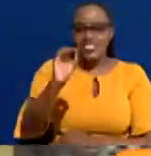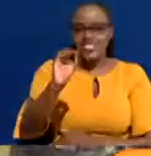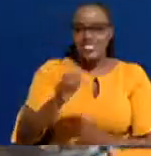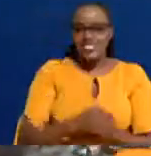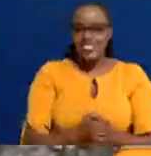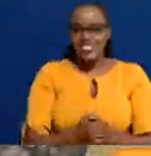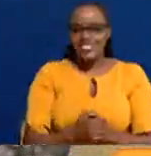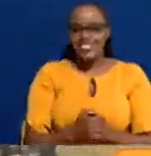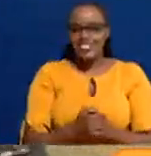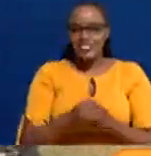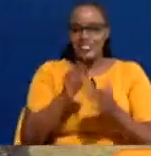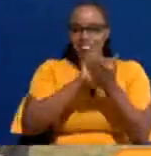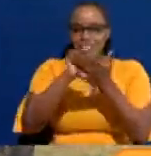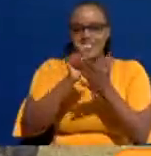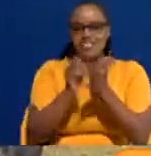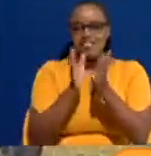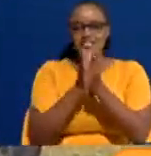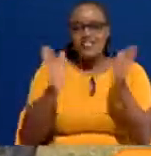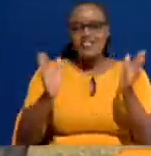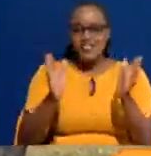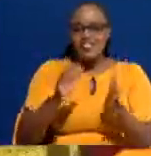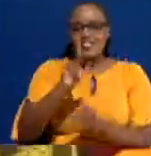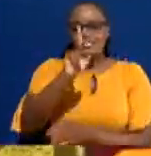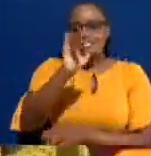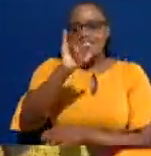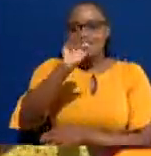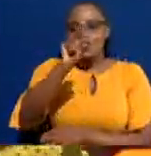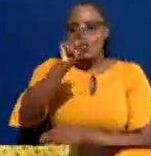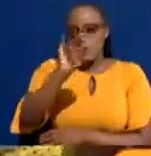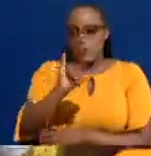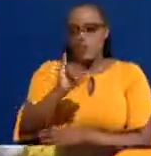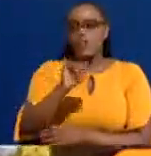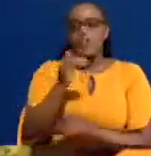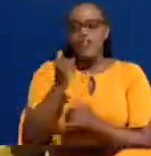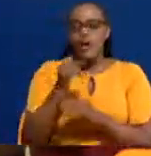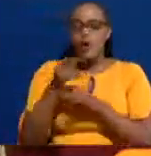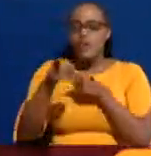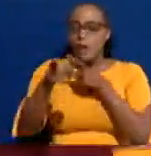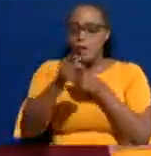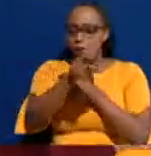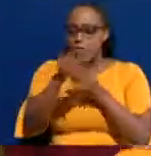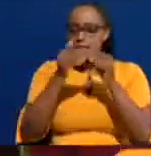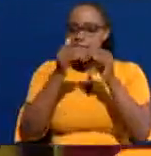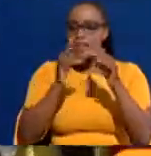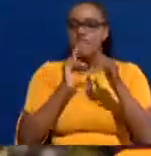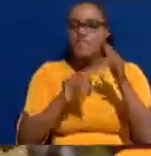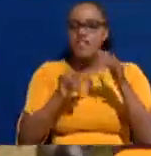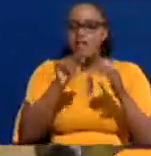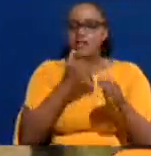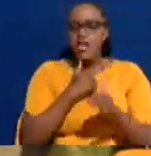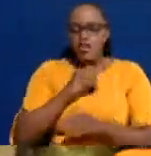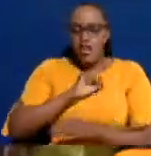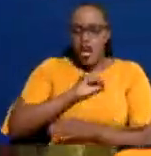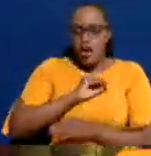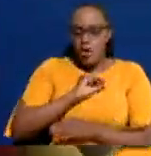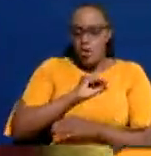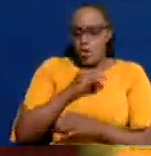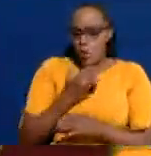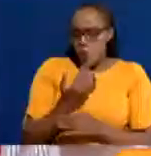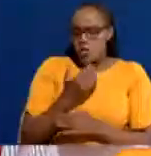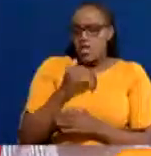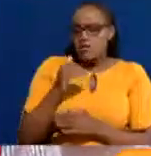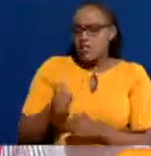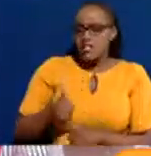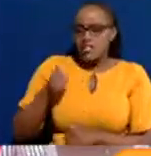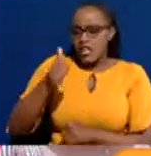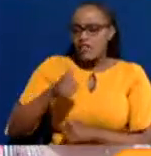Hata hivyo, katibu mkuu wa chama cha Jubilee Jeremiah Kioni amewashtumu viongozi hao akisema walikuwa wanazingatia tu matakwa yao.